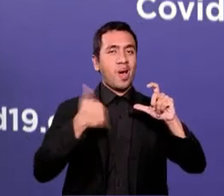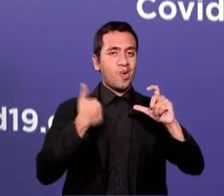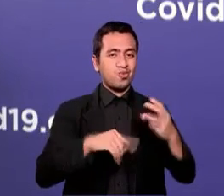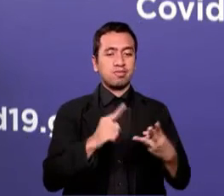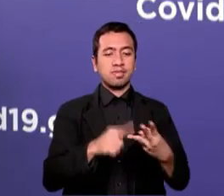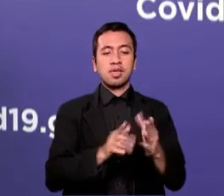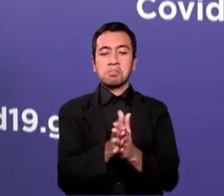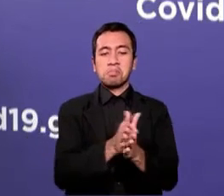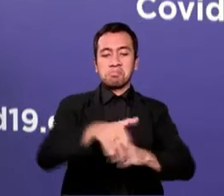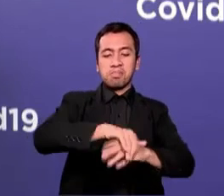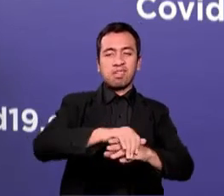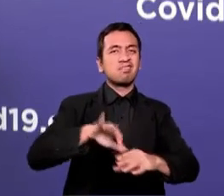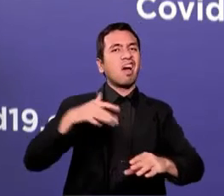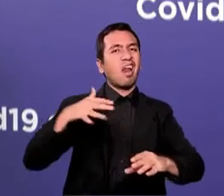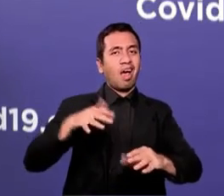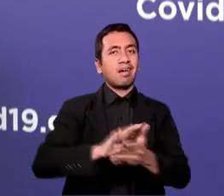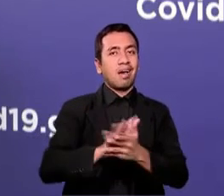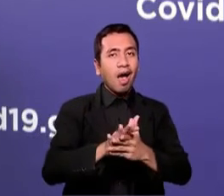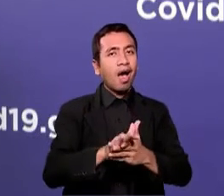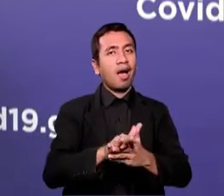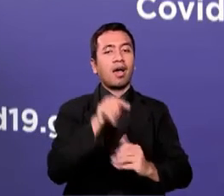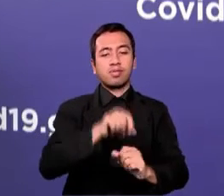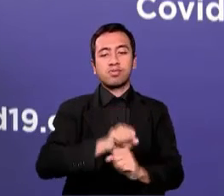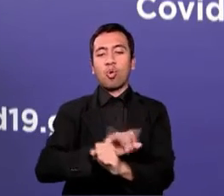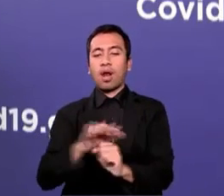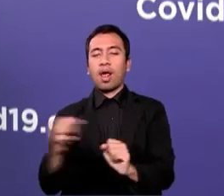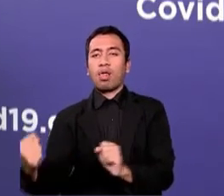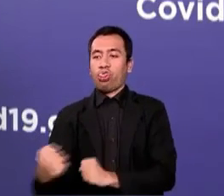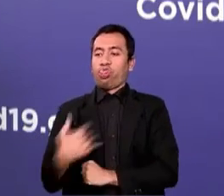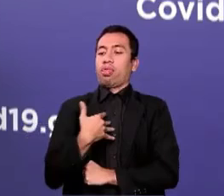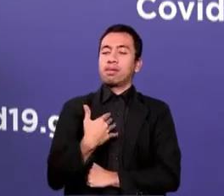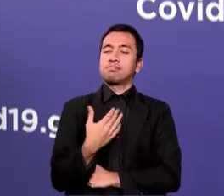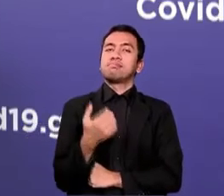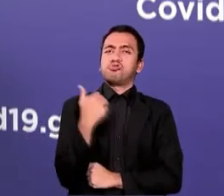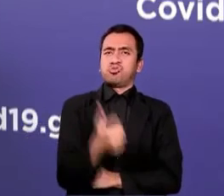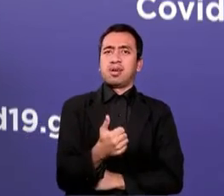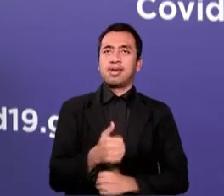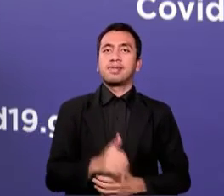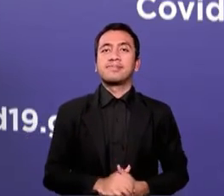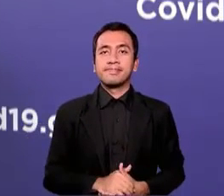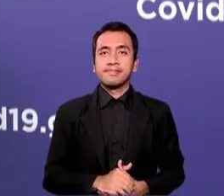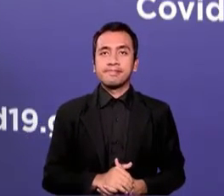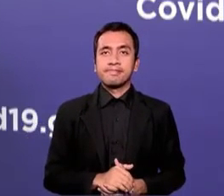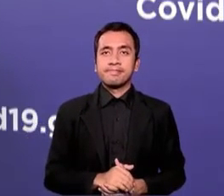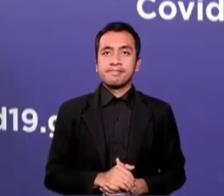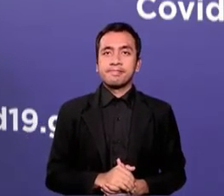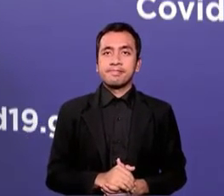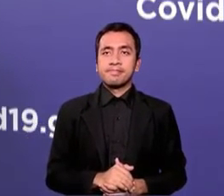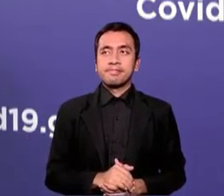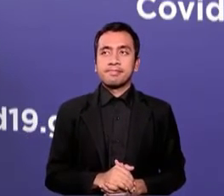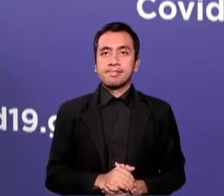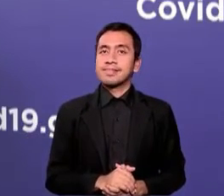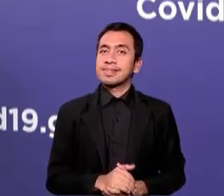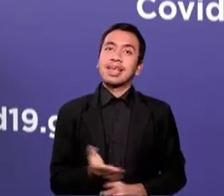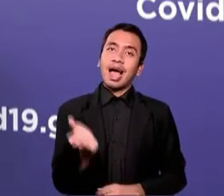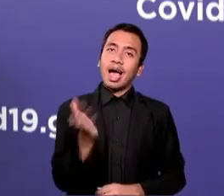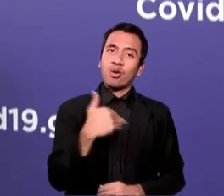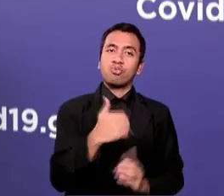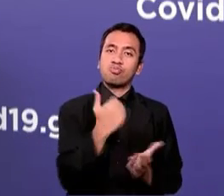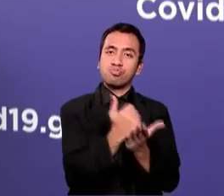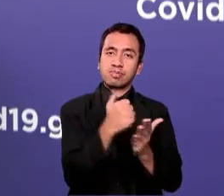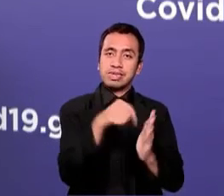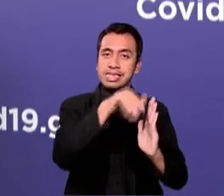oleh karena itu sesuai sekalian mari kita bersama-sama memahami hal-hal protokol